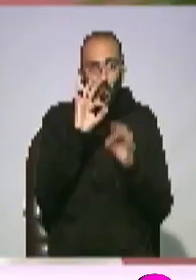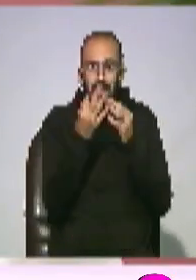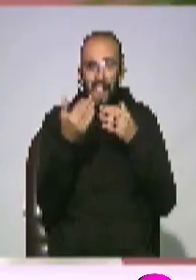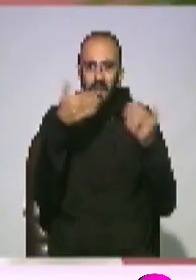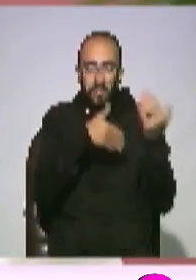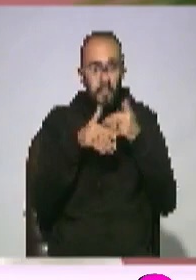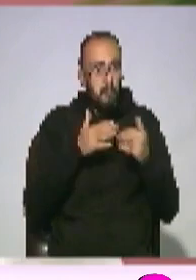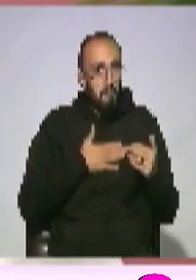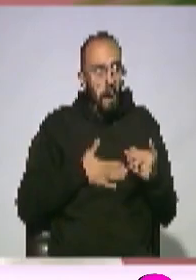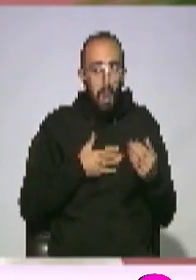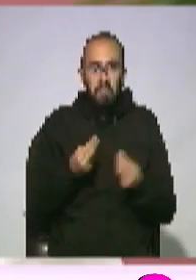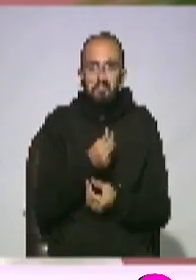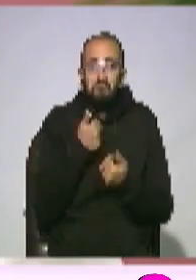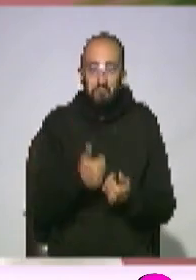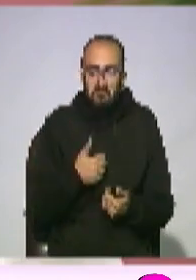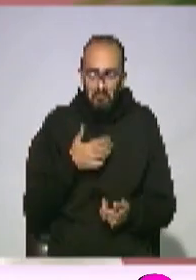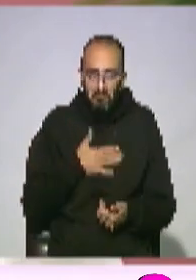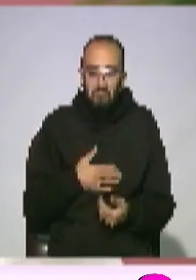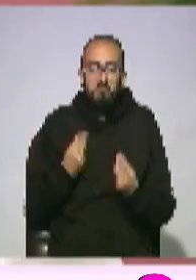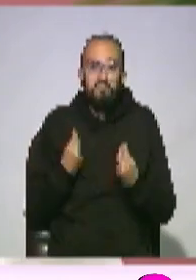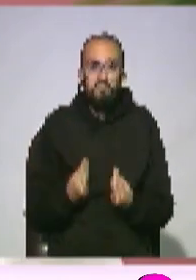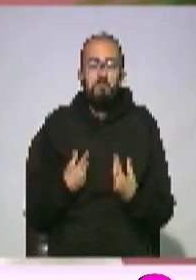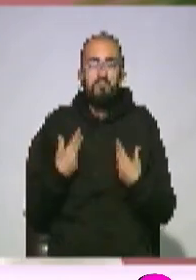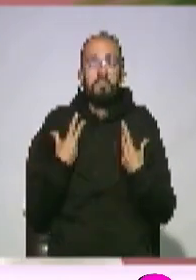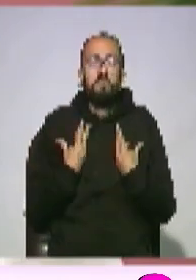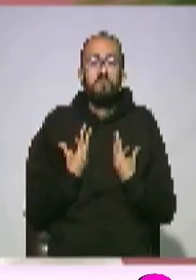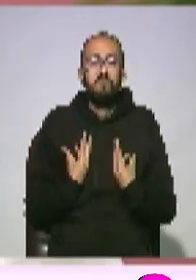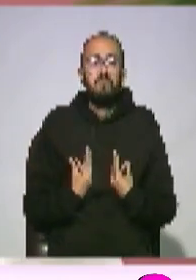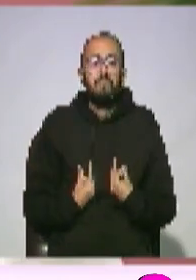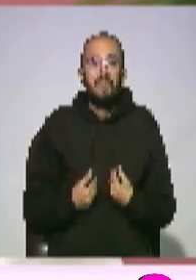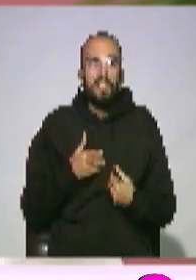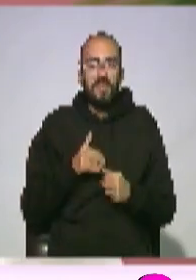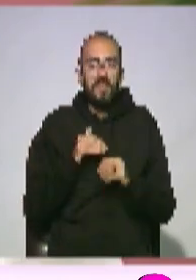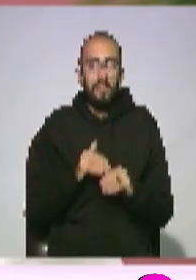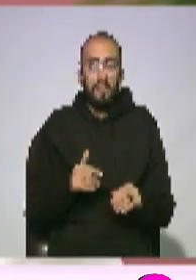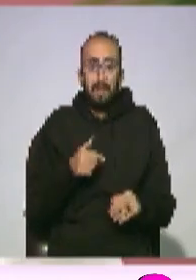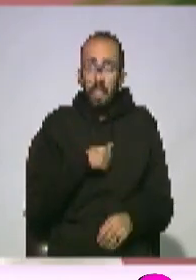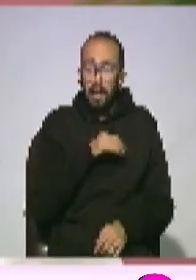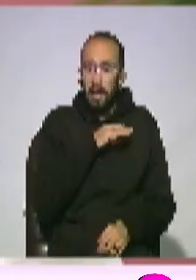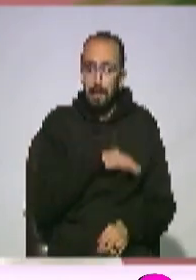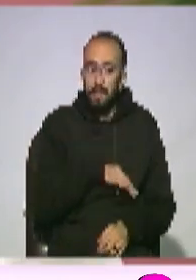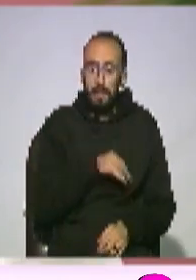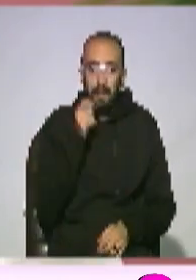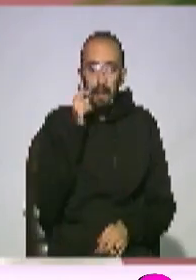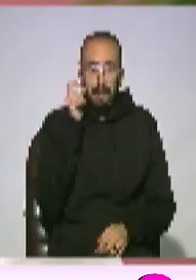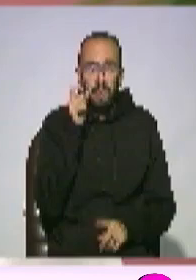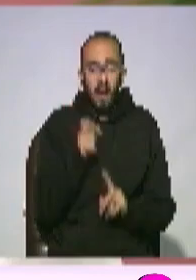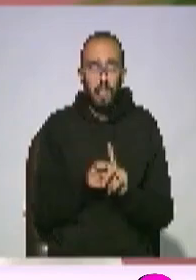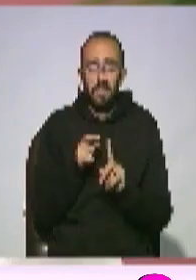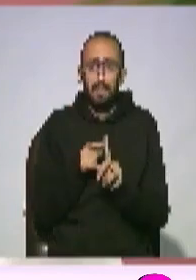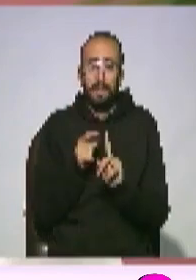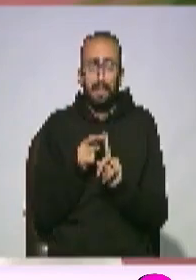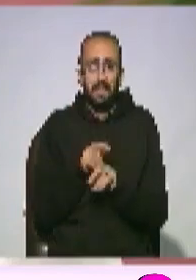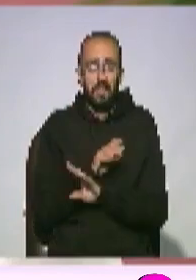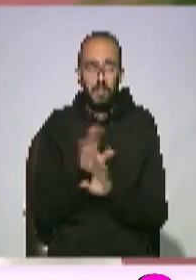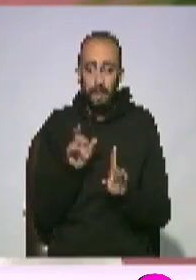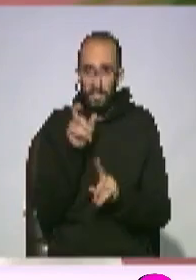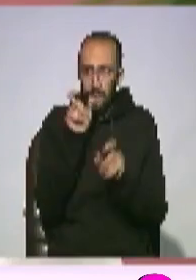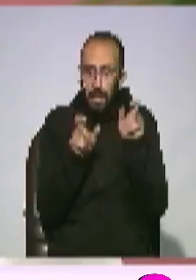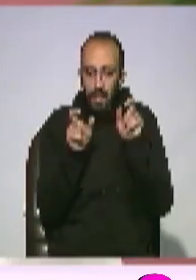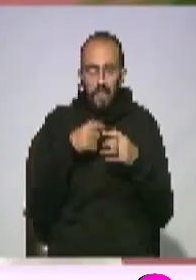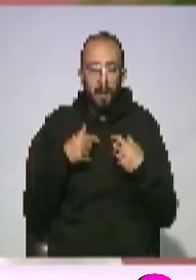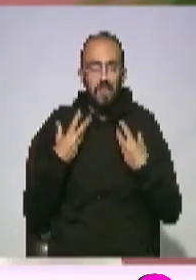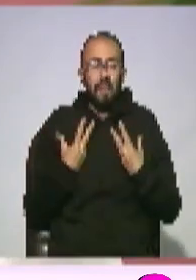الرضا النفسي، نوع من انواع الهدوء. والهدوء النفسي اعتقد هو المكسب الانساني الوحيد الذي يجب ان يسعى اليه كل